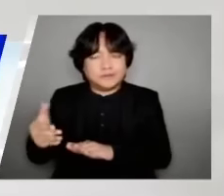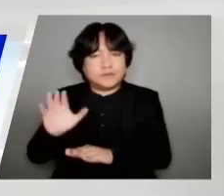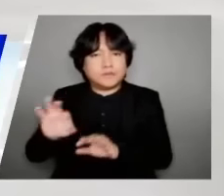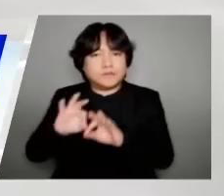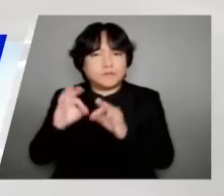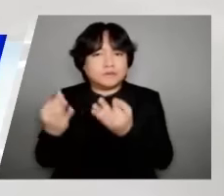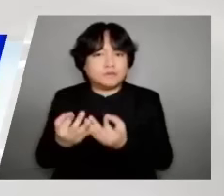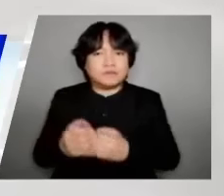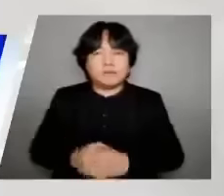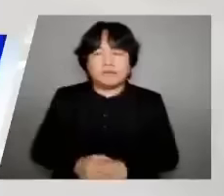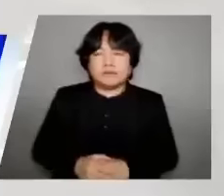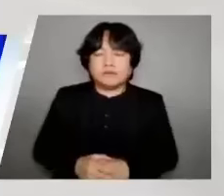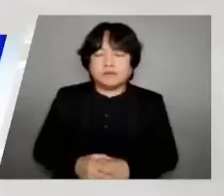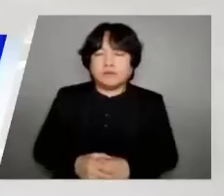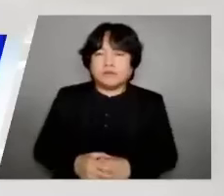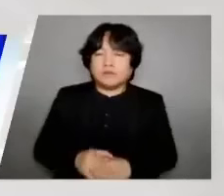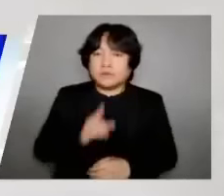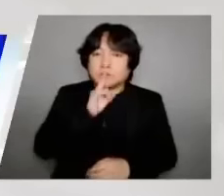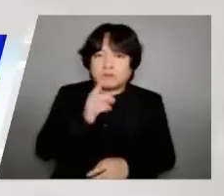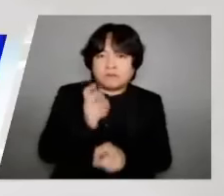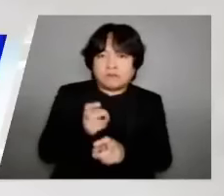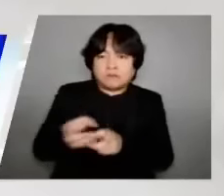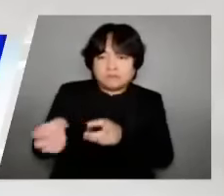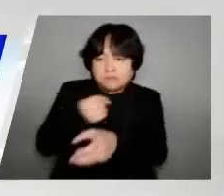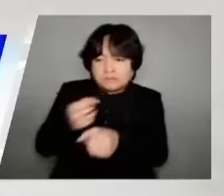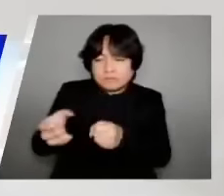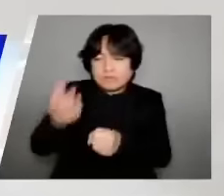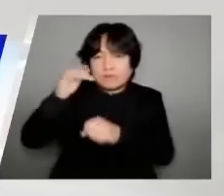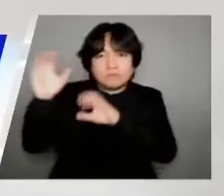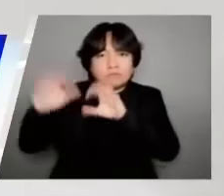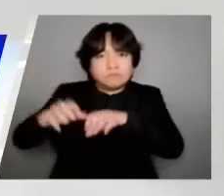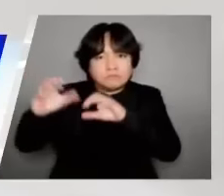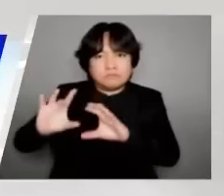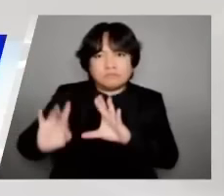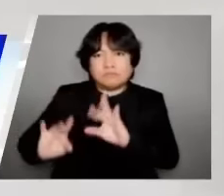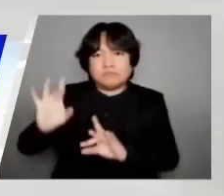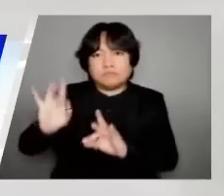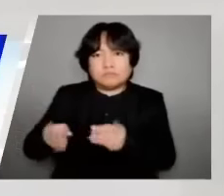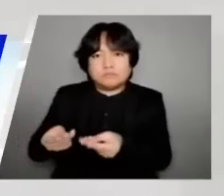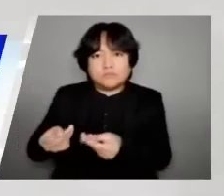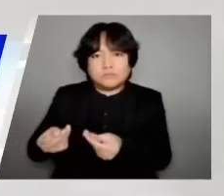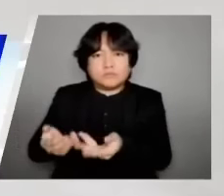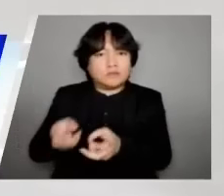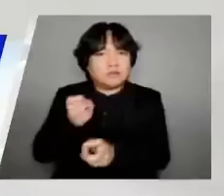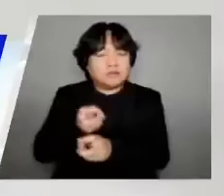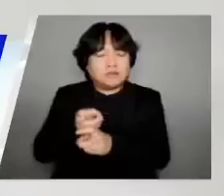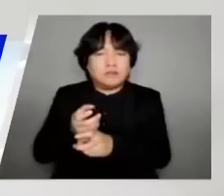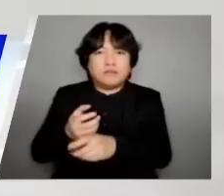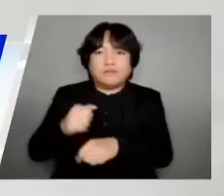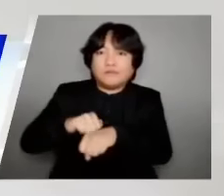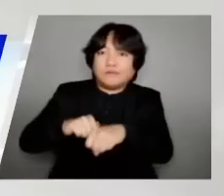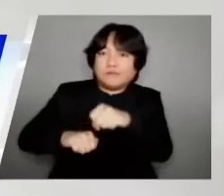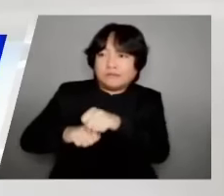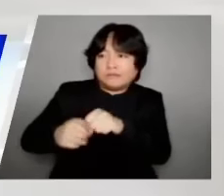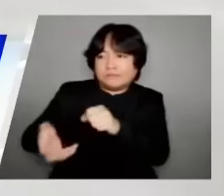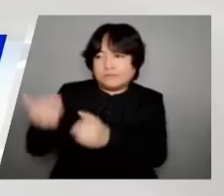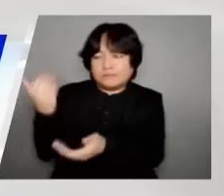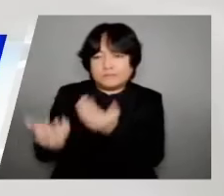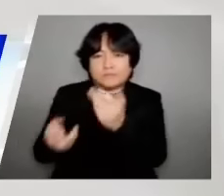ulan. Nagputik lalo ang lupa kaya pahirapan ang pagpapagalaw sa malaking bato para malaman kung may natrap sa